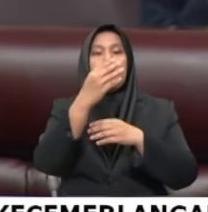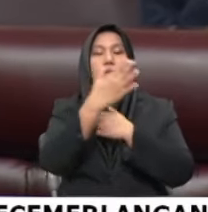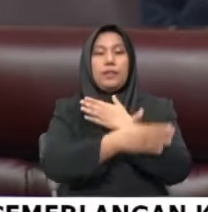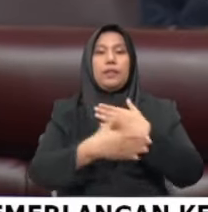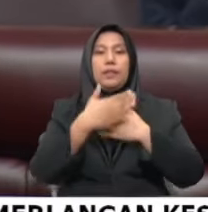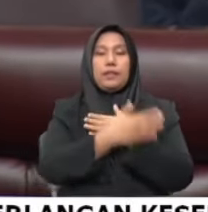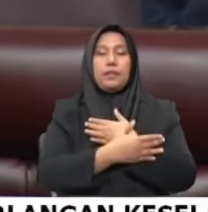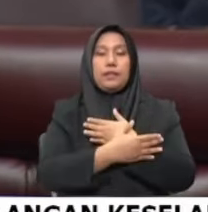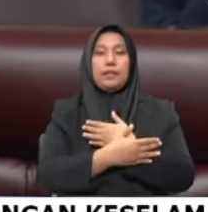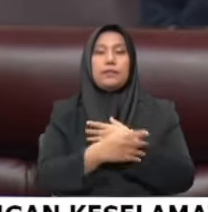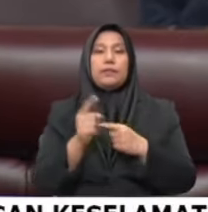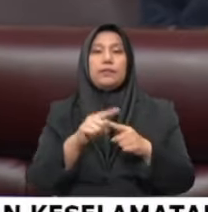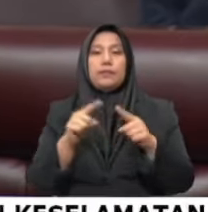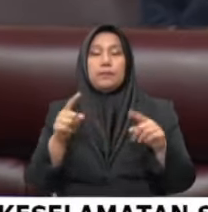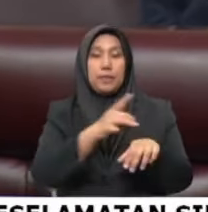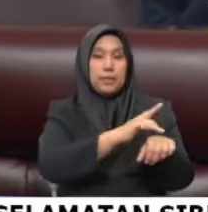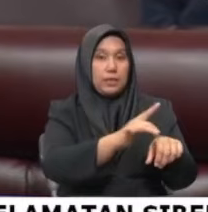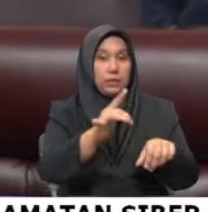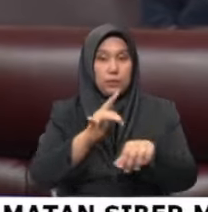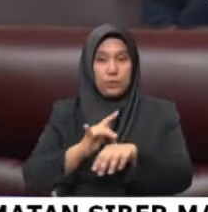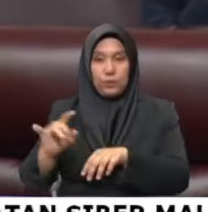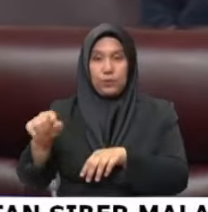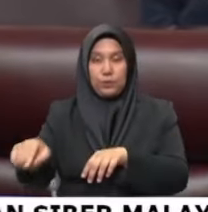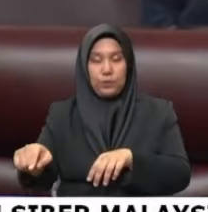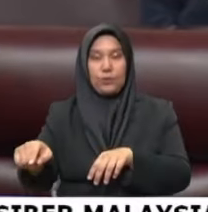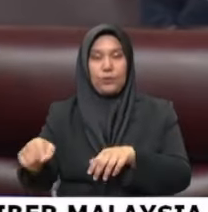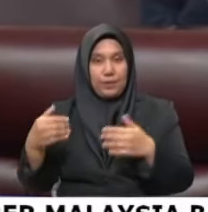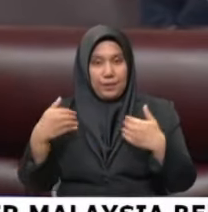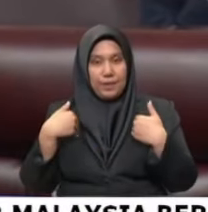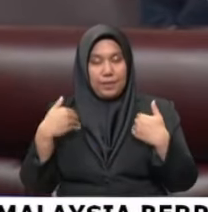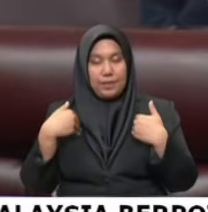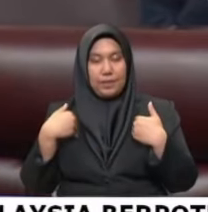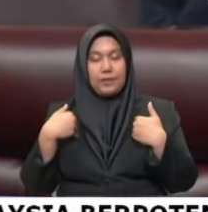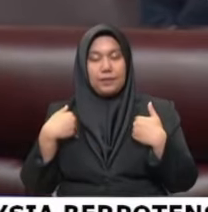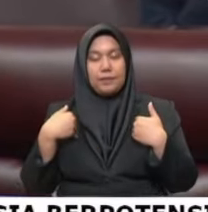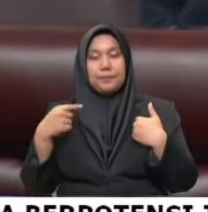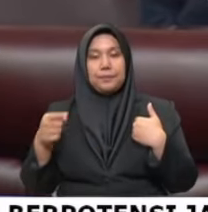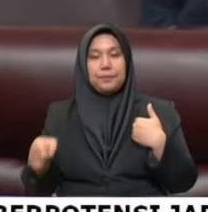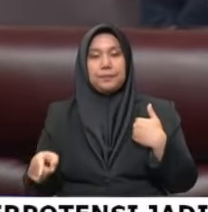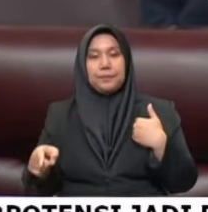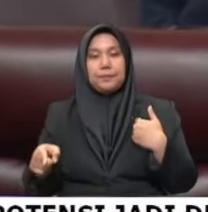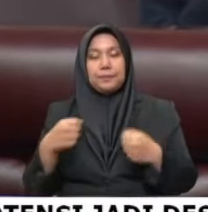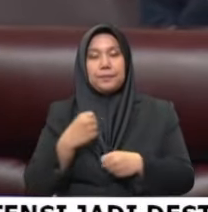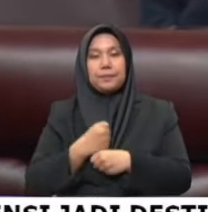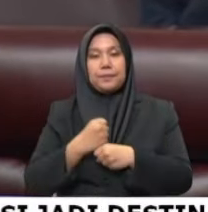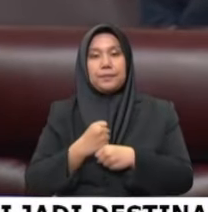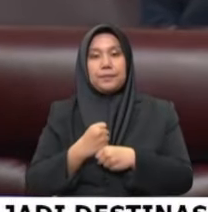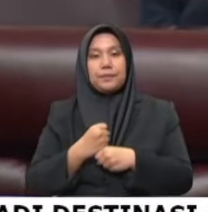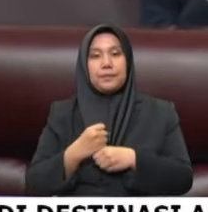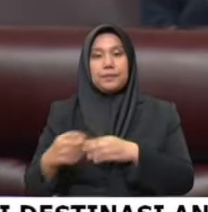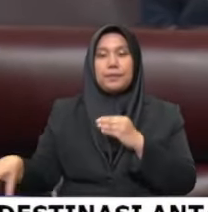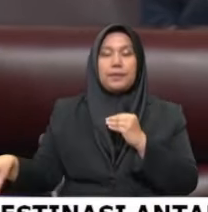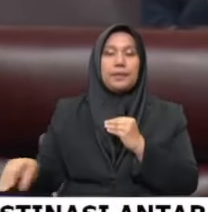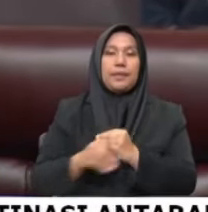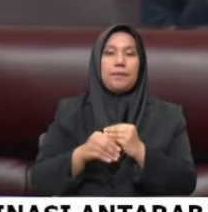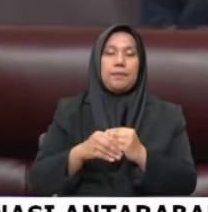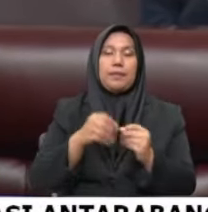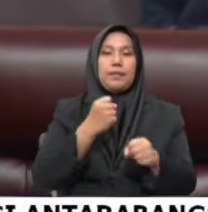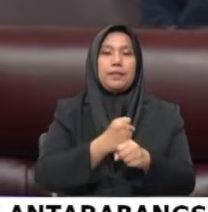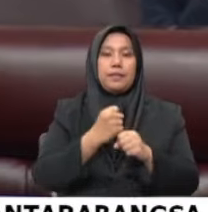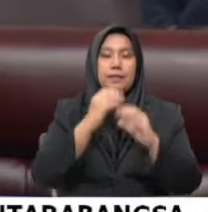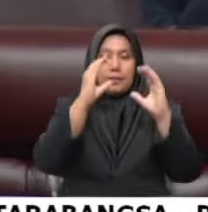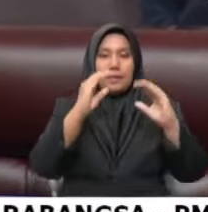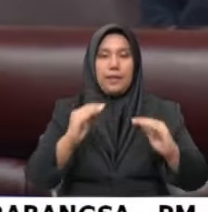demikian, segala kekosongan-kekosongan yang ditinggalkan oleh penjawatan ini kita akan isi secara berfasa